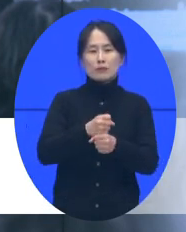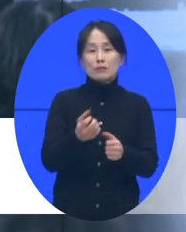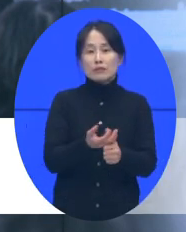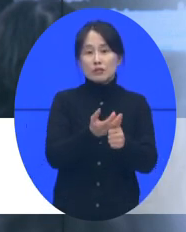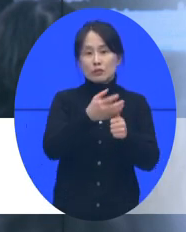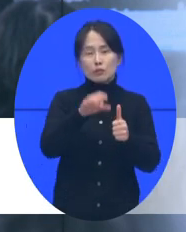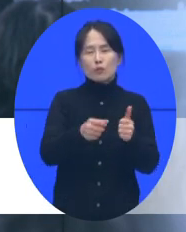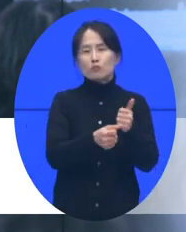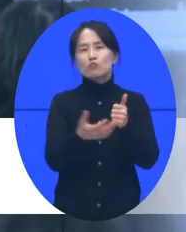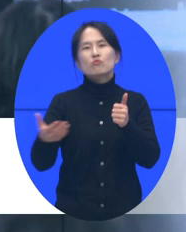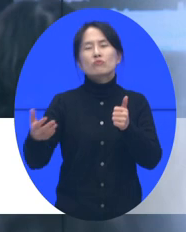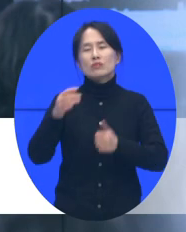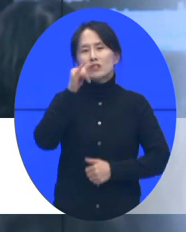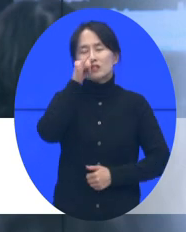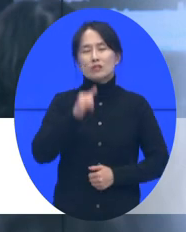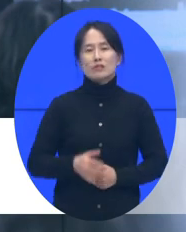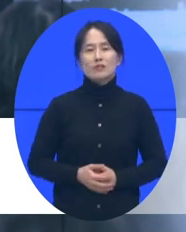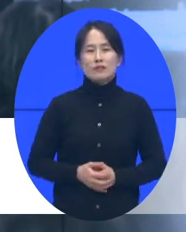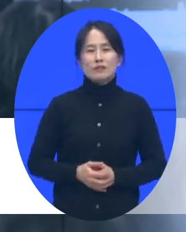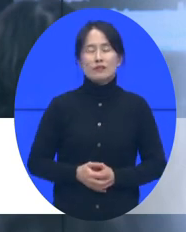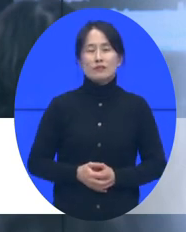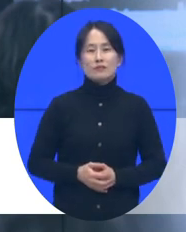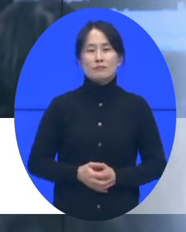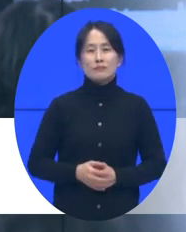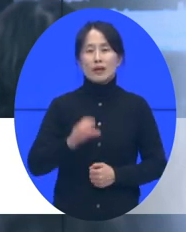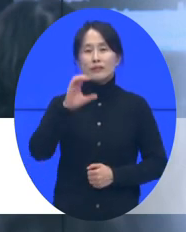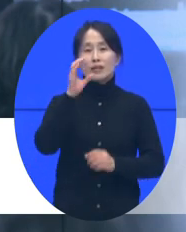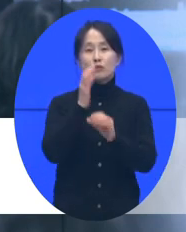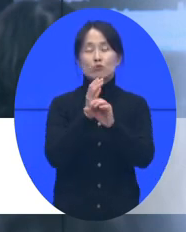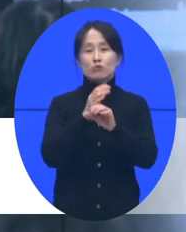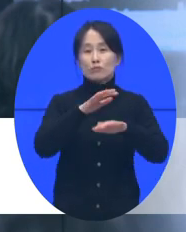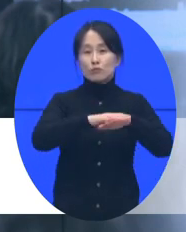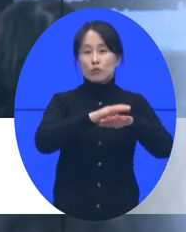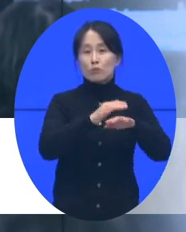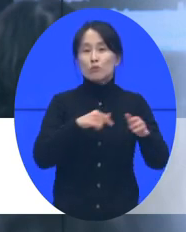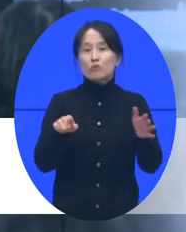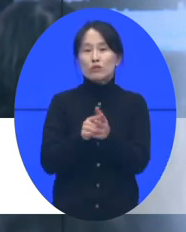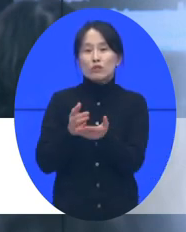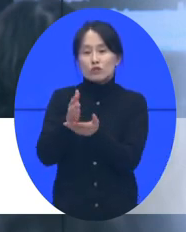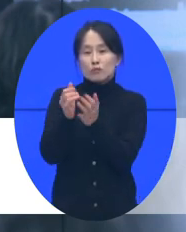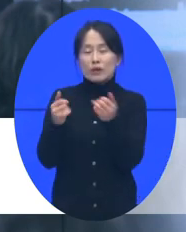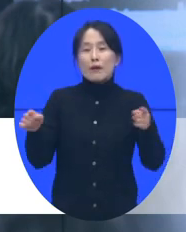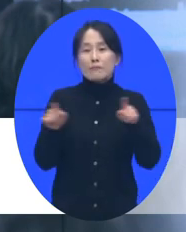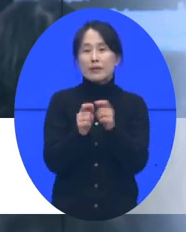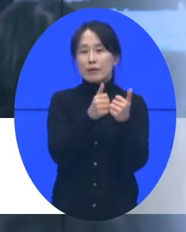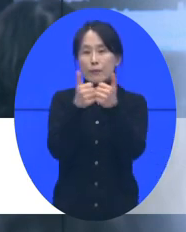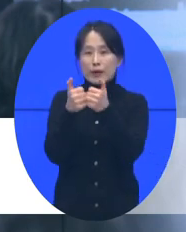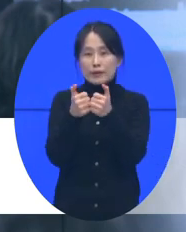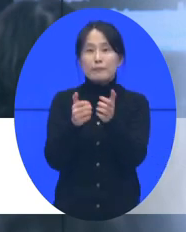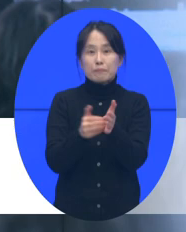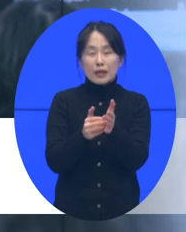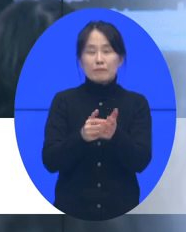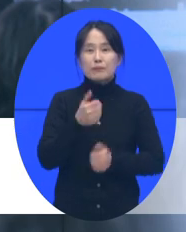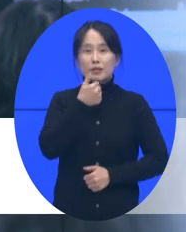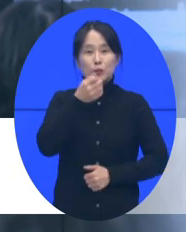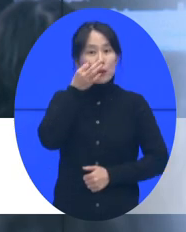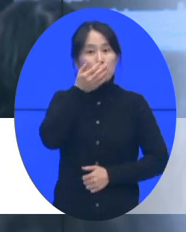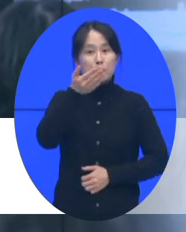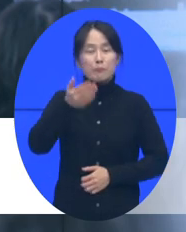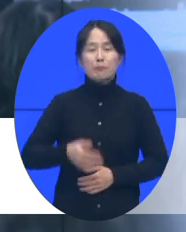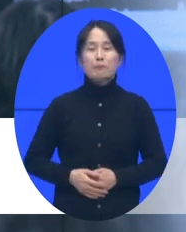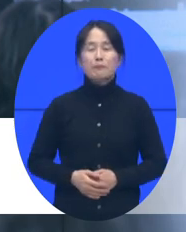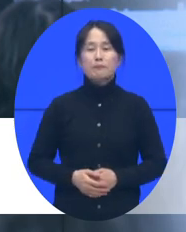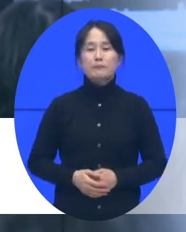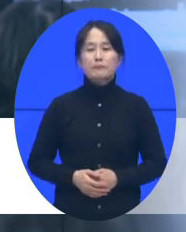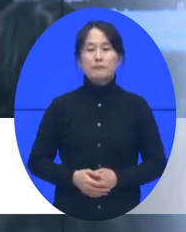전반에 영향을 미치기 때문입니다. 경기도가 탄소중립 농업을 위해 전문가들과 머리를 맞댔습니다. 이슬비 기자가